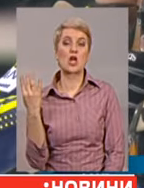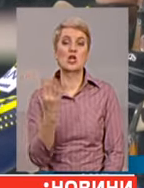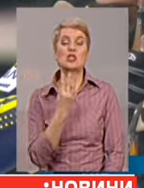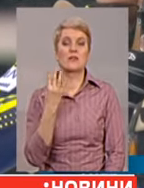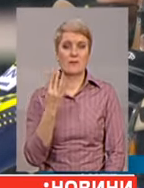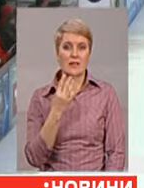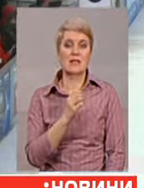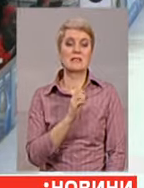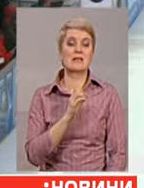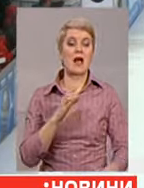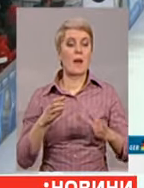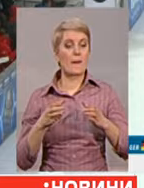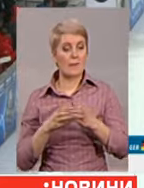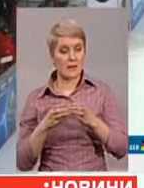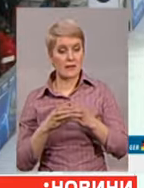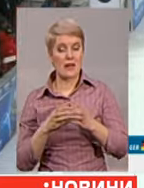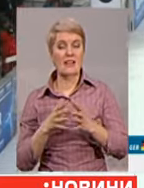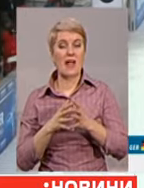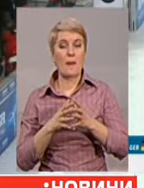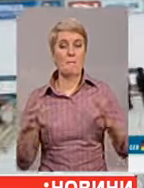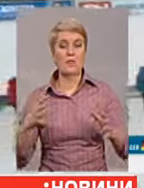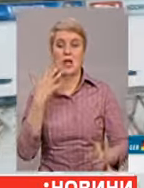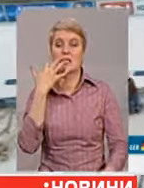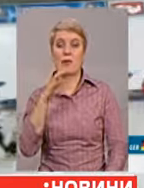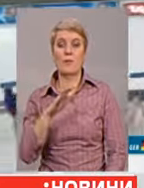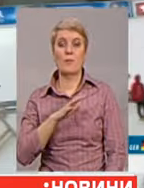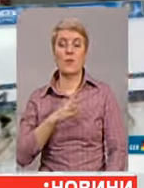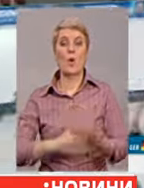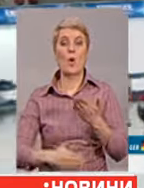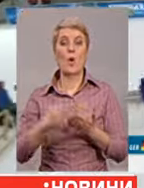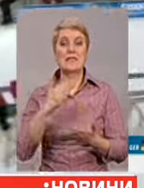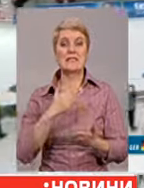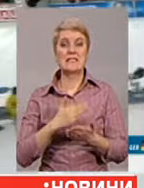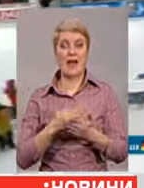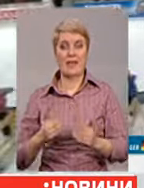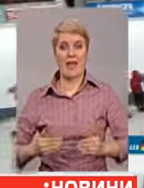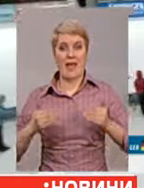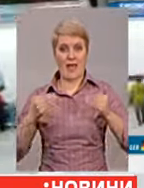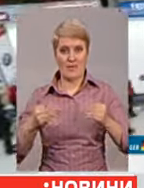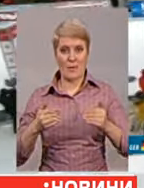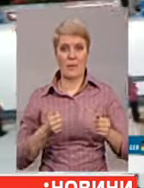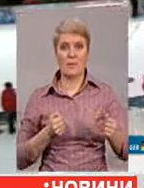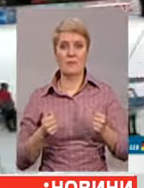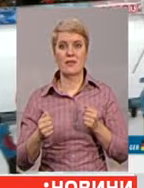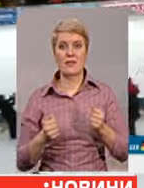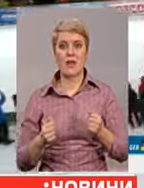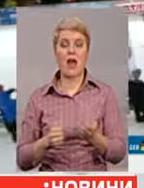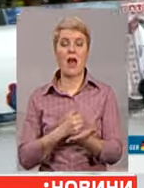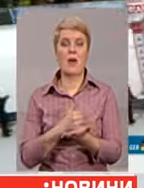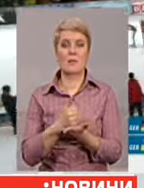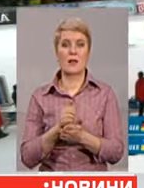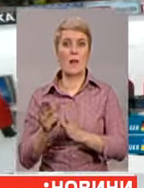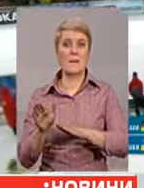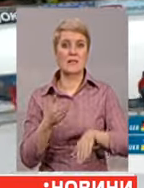меркушиною та Олени підгрушною найбільш запеклим виявився останній етап на якому бігла капітан після останнього вогневого рубежу